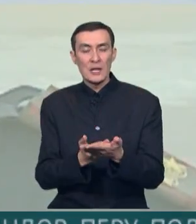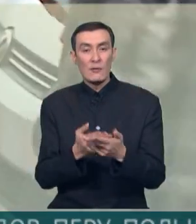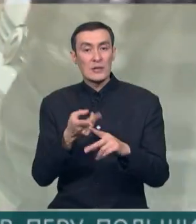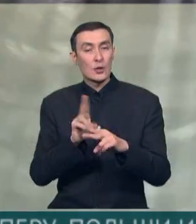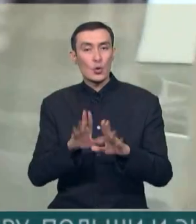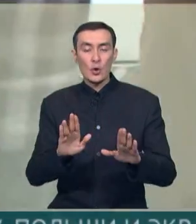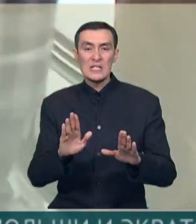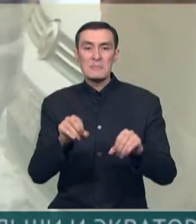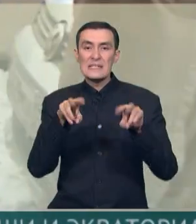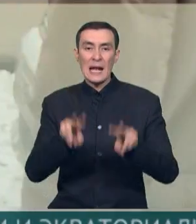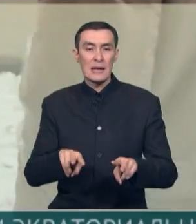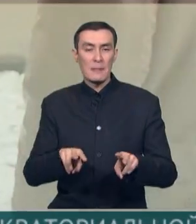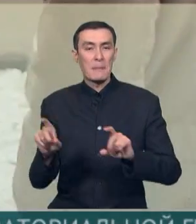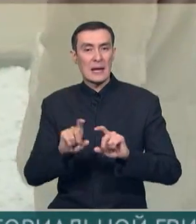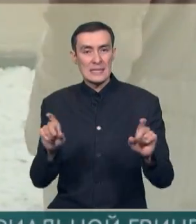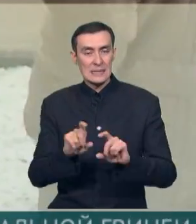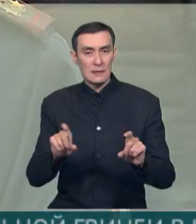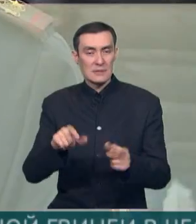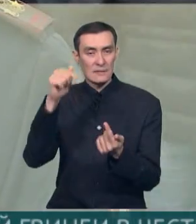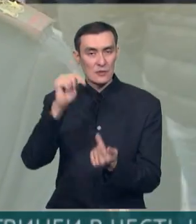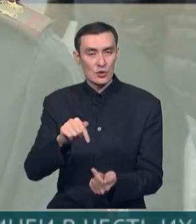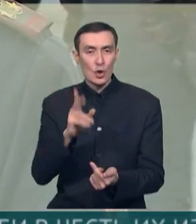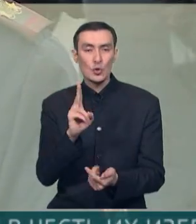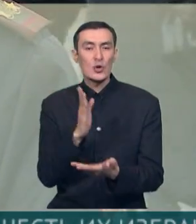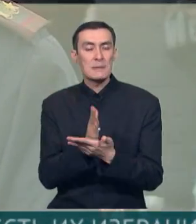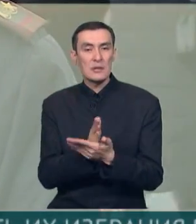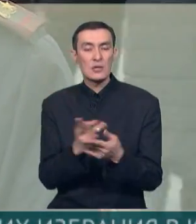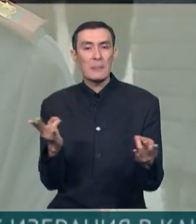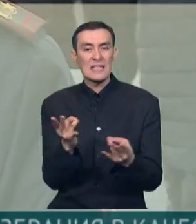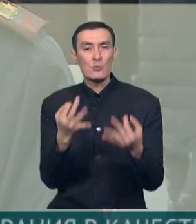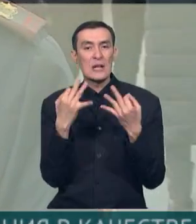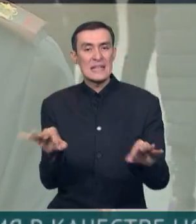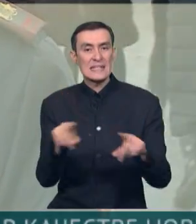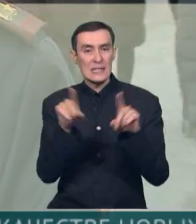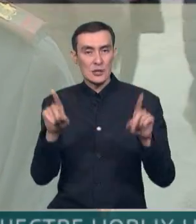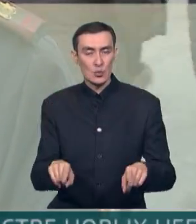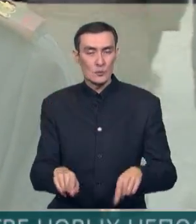изделия только в специализированных для продажи магазинах, имеющих необходимые лицензии, сертификаты.